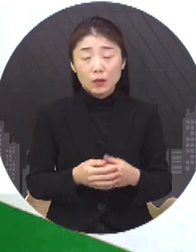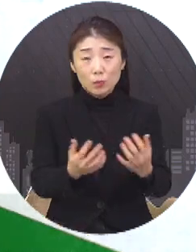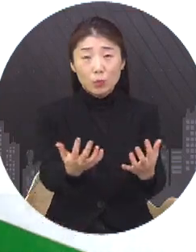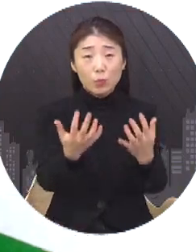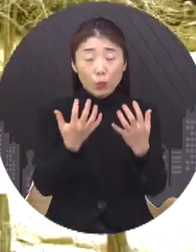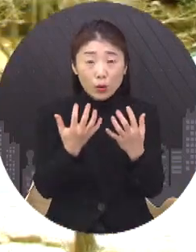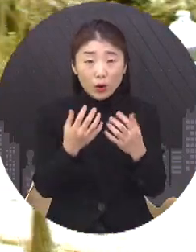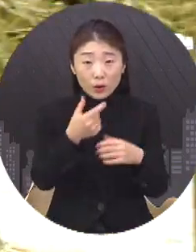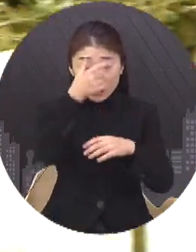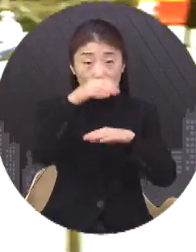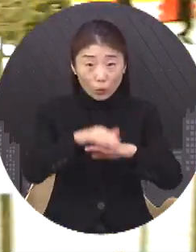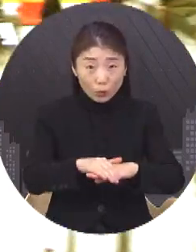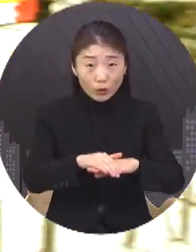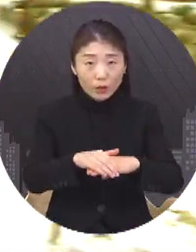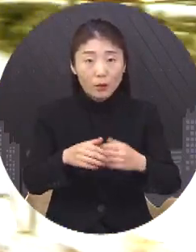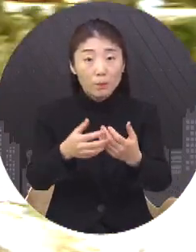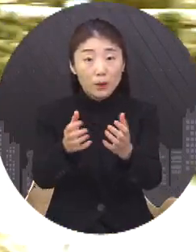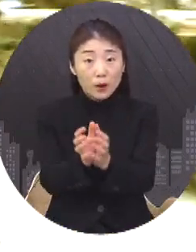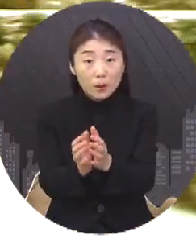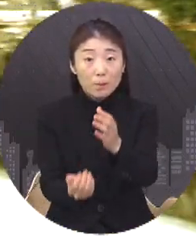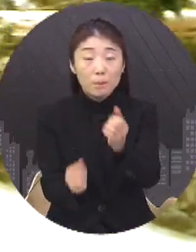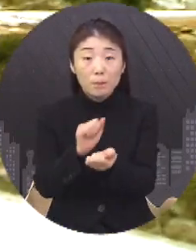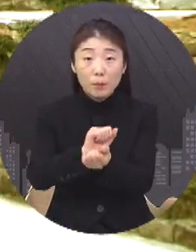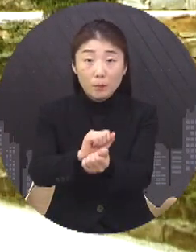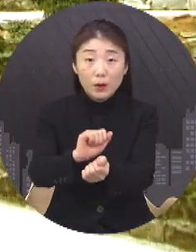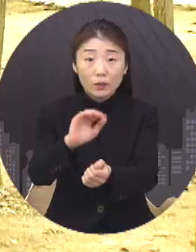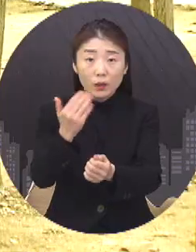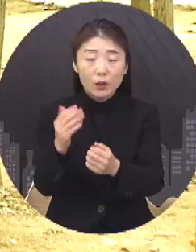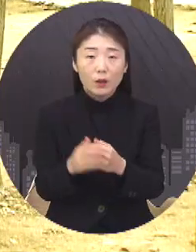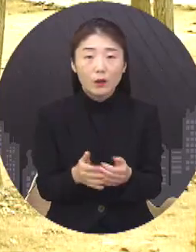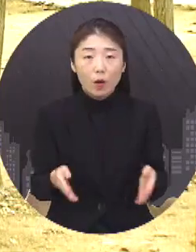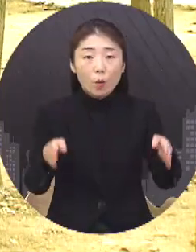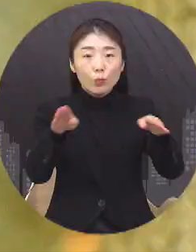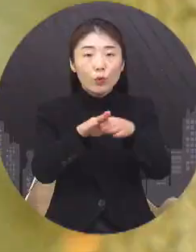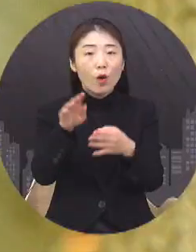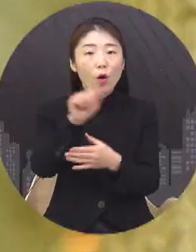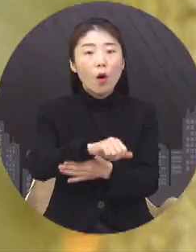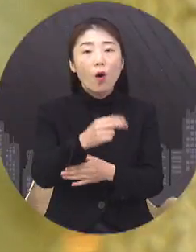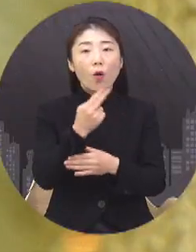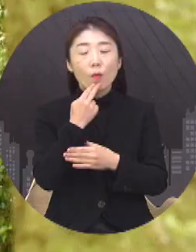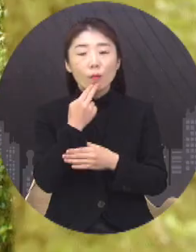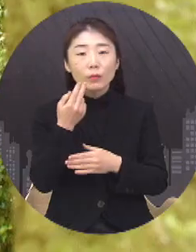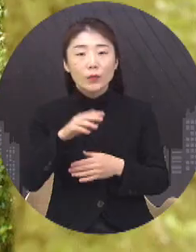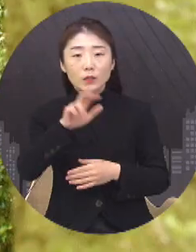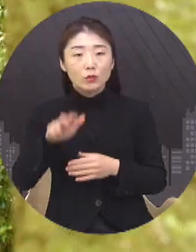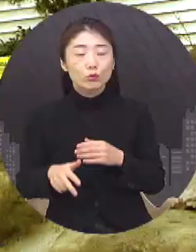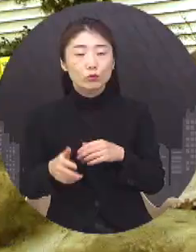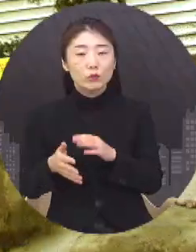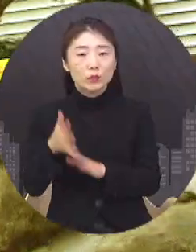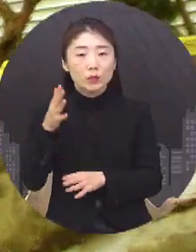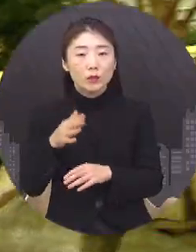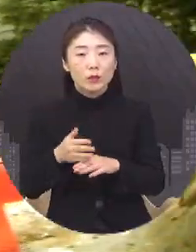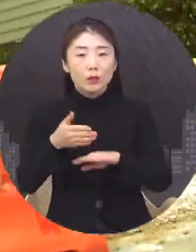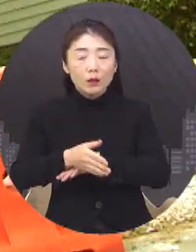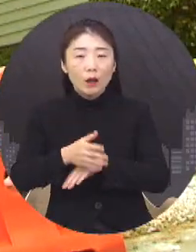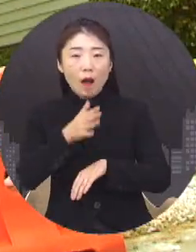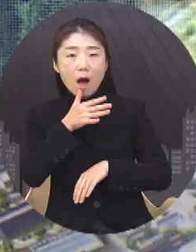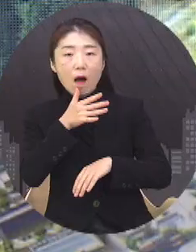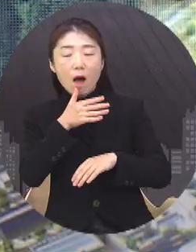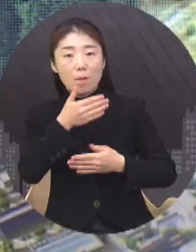친 1g 가 된것도 언론 무어가 검 충분히 4 5 친추 씨가 힘께 폐쇄 조치 비판을 받았습니다